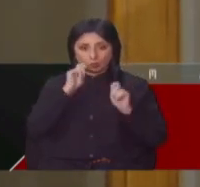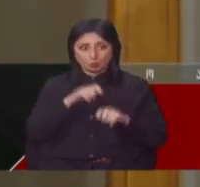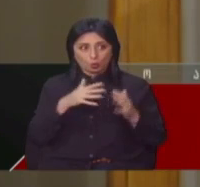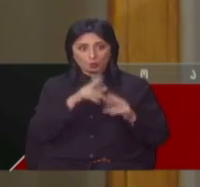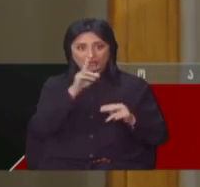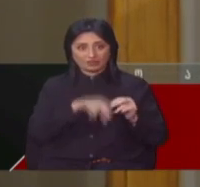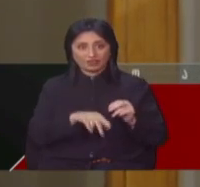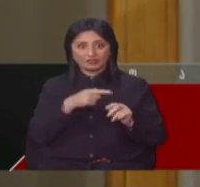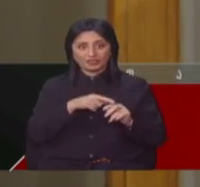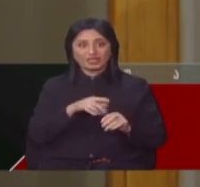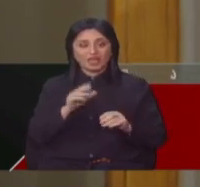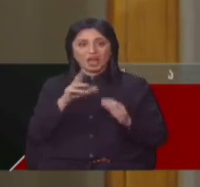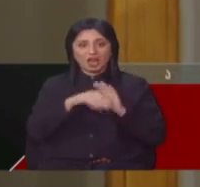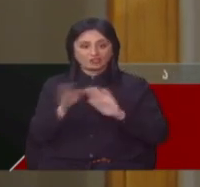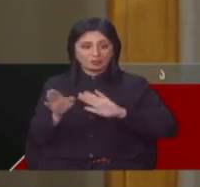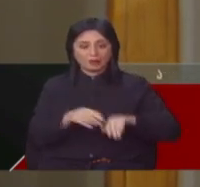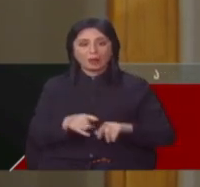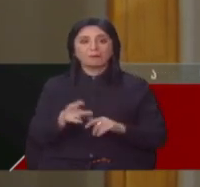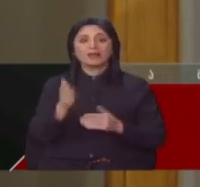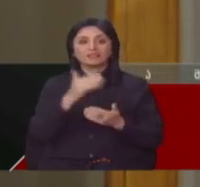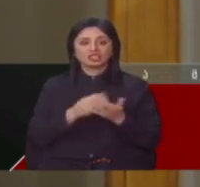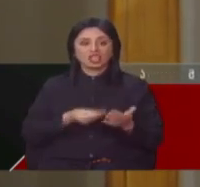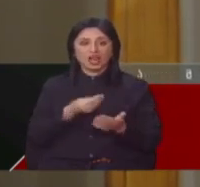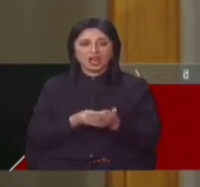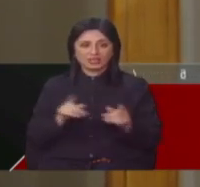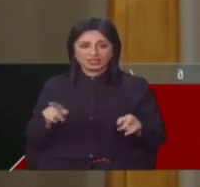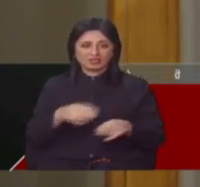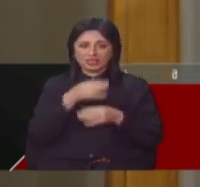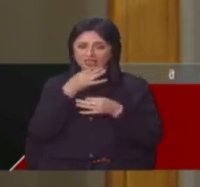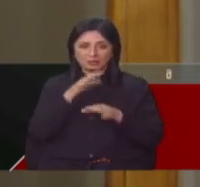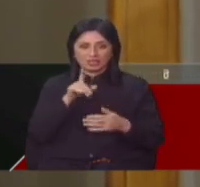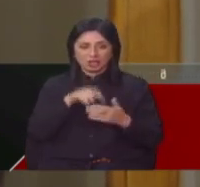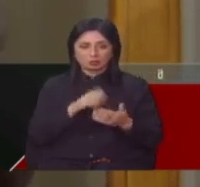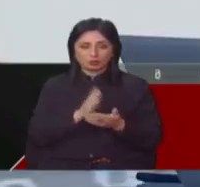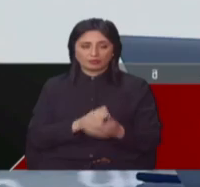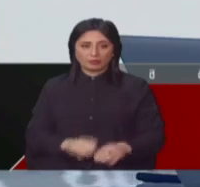da suldeba, gadaiu bisarcinebi, mașindu-e agdgeba samartianoba mevar cartul.